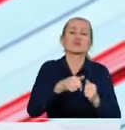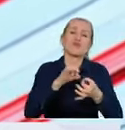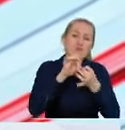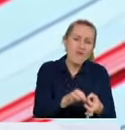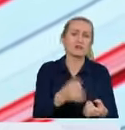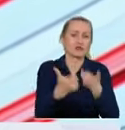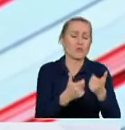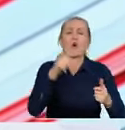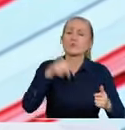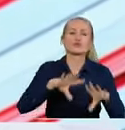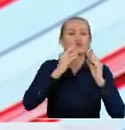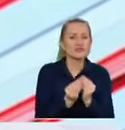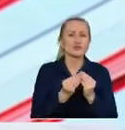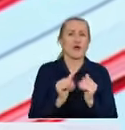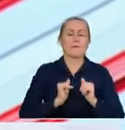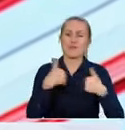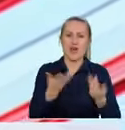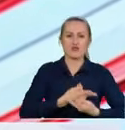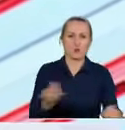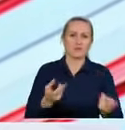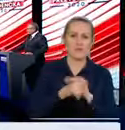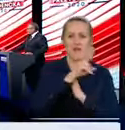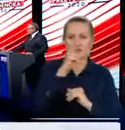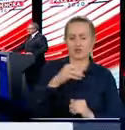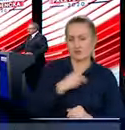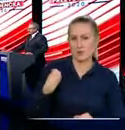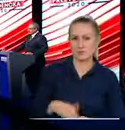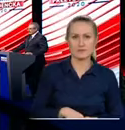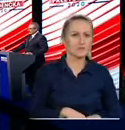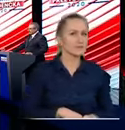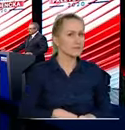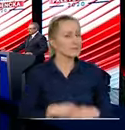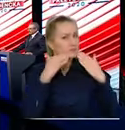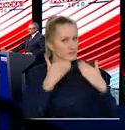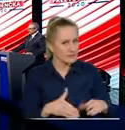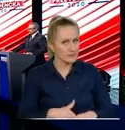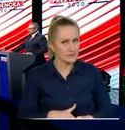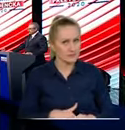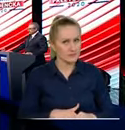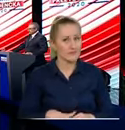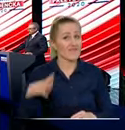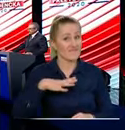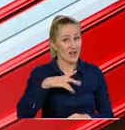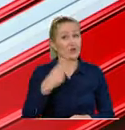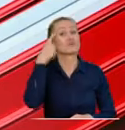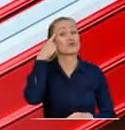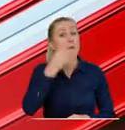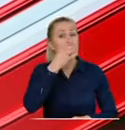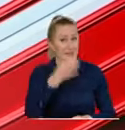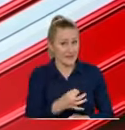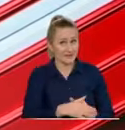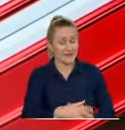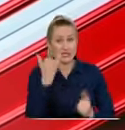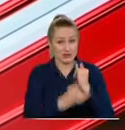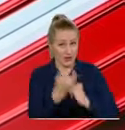trzeba zrobić wszystko, żeby była dostępna dla wszystkich w Polsce. Bardzo dziękuję. Warto przypomnieć raz jeszcze to pytanie. Czy gdy zostanie